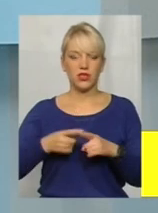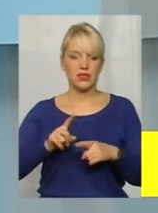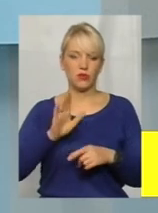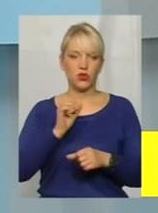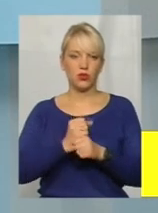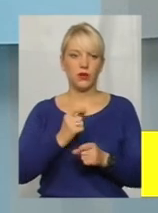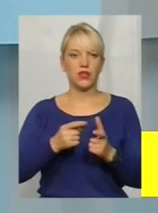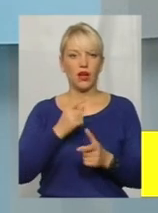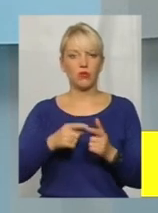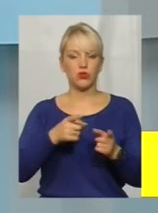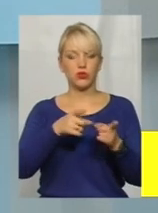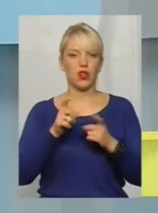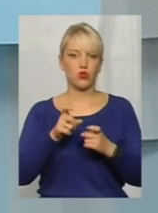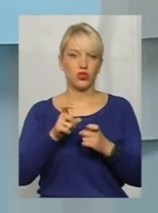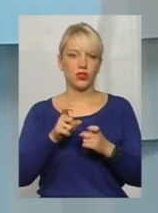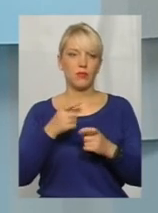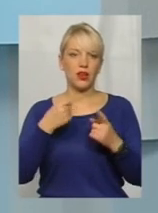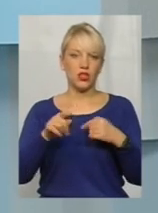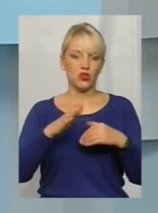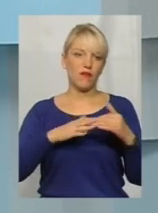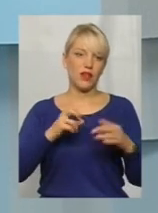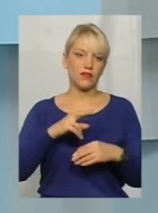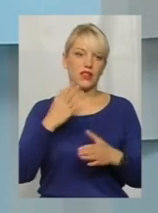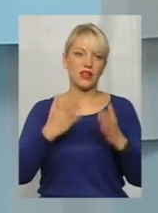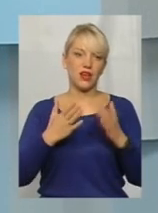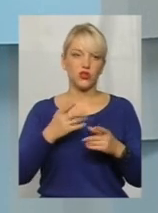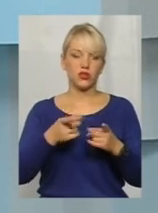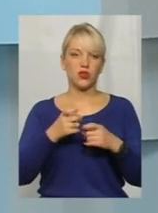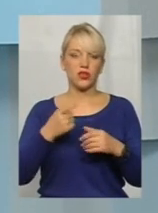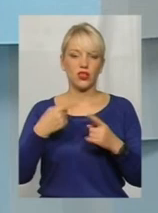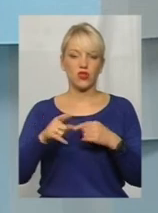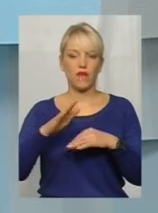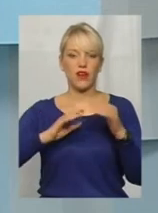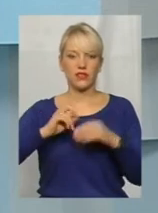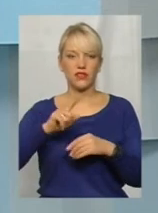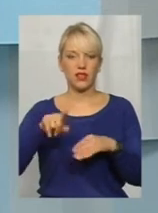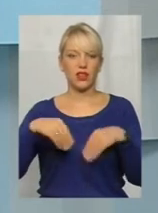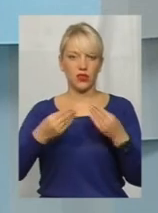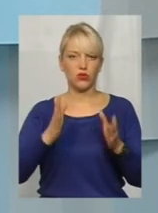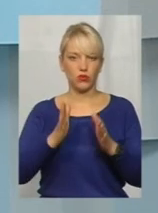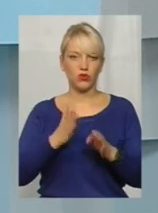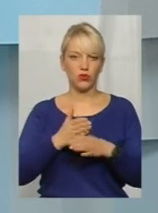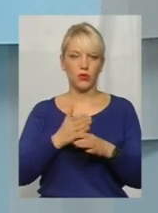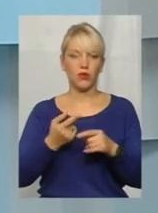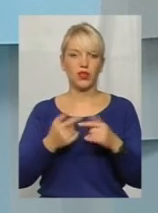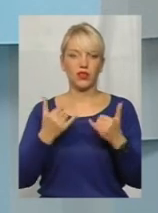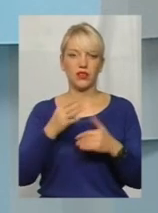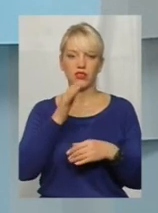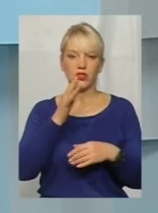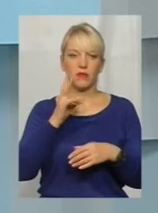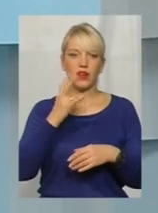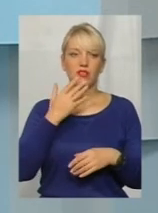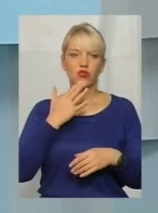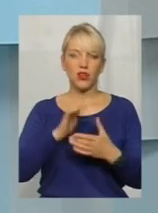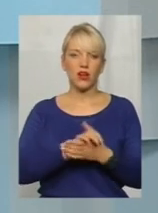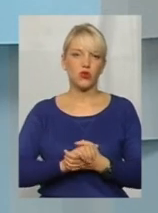робити, або все-таки з залученням іншого фахівця. Якщо з залученням іншого фахівця, їй нададуть цю допомогу. На даний час при Національній